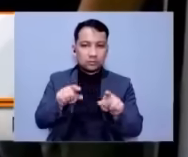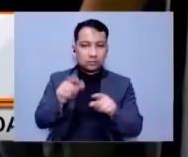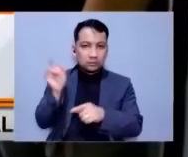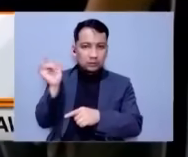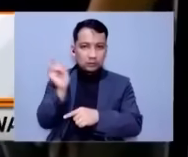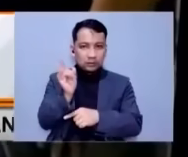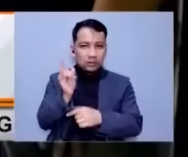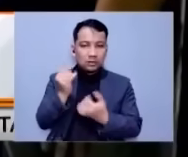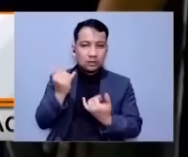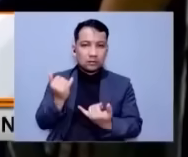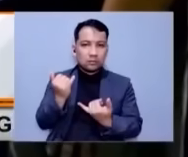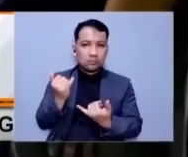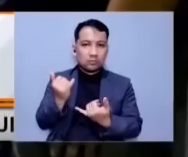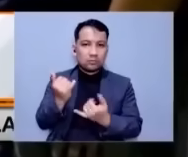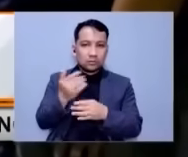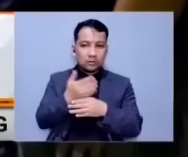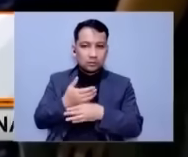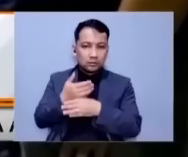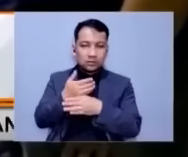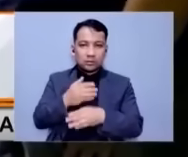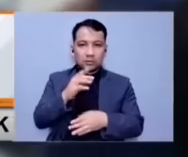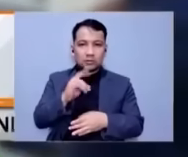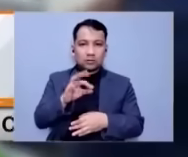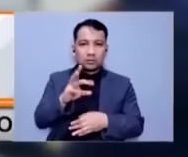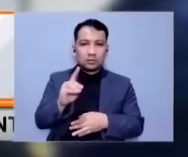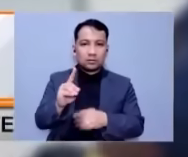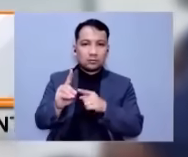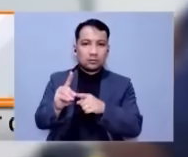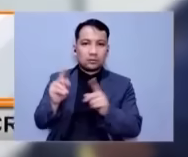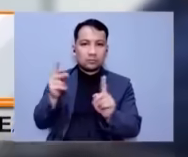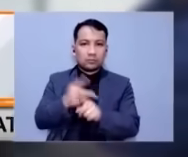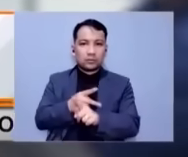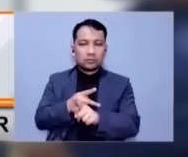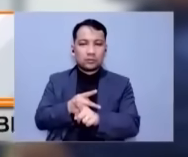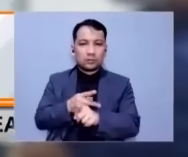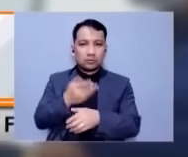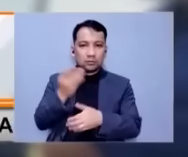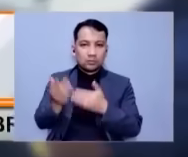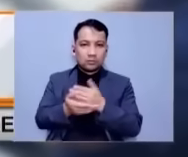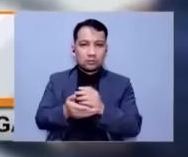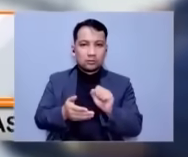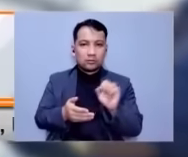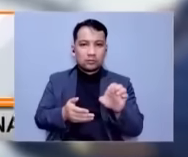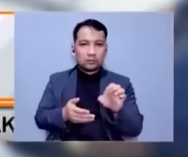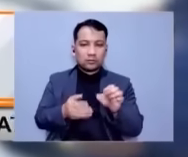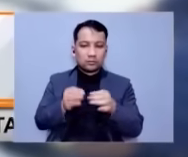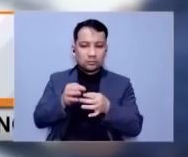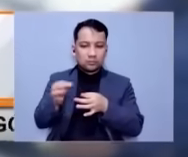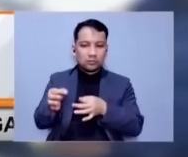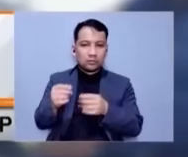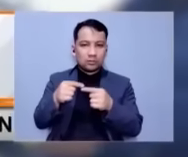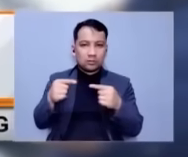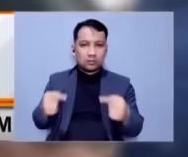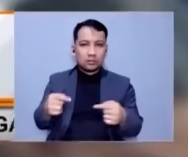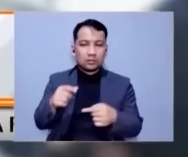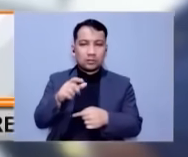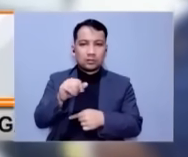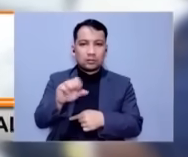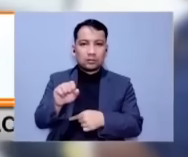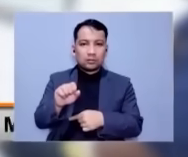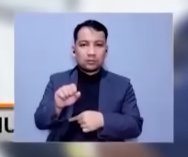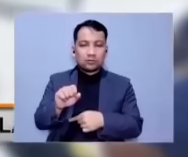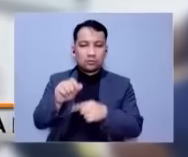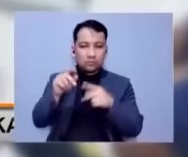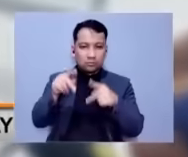ngayon, nasa pangangalaga na ng DSWD ang mga biktima. Kakasuhan naman ang paglabag sa Expanded Anti-Human Trafficking in Persons Act ang